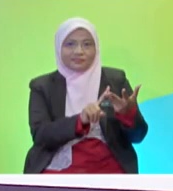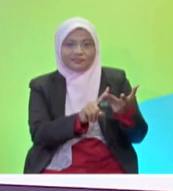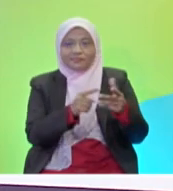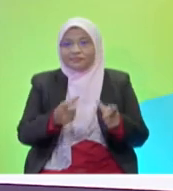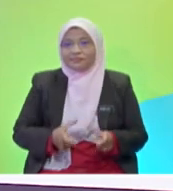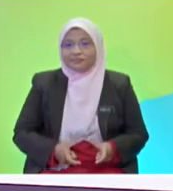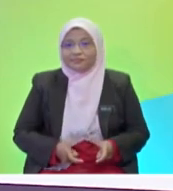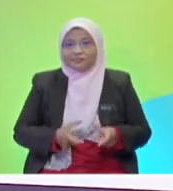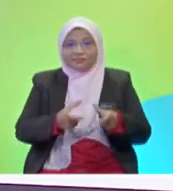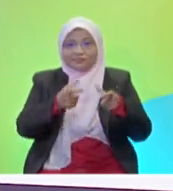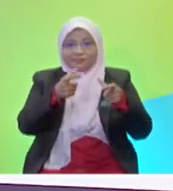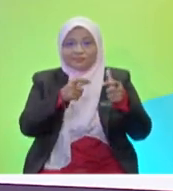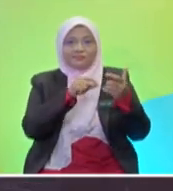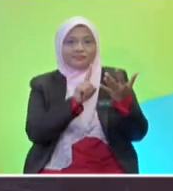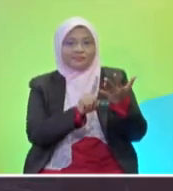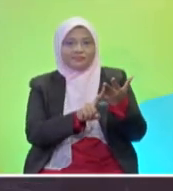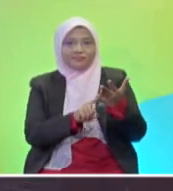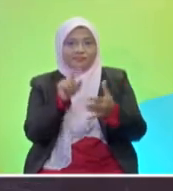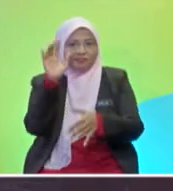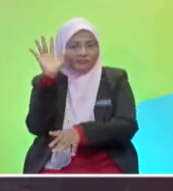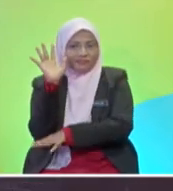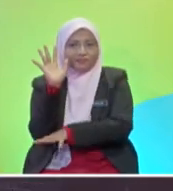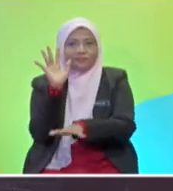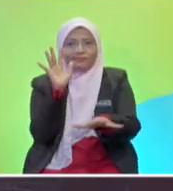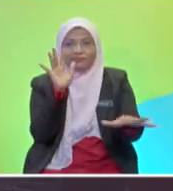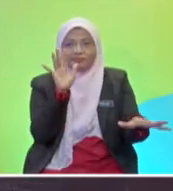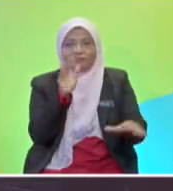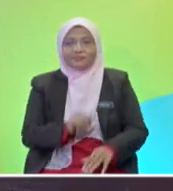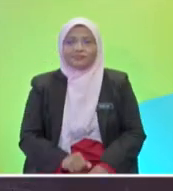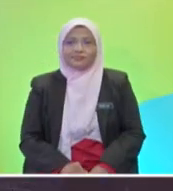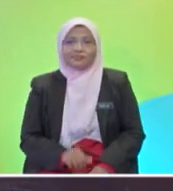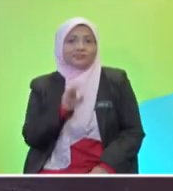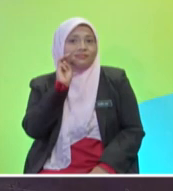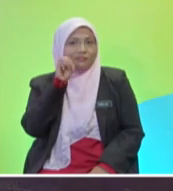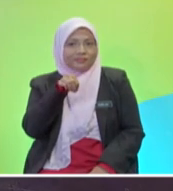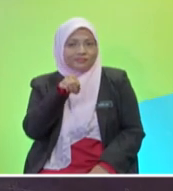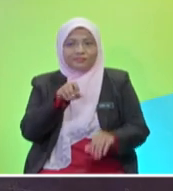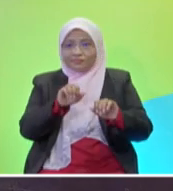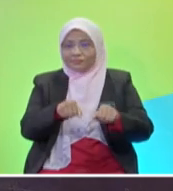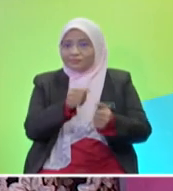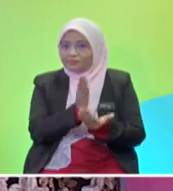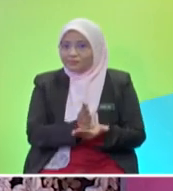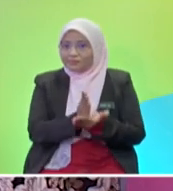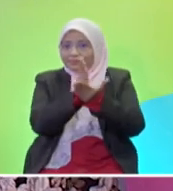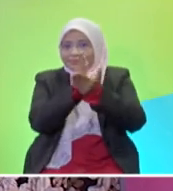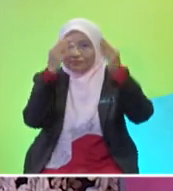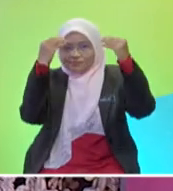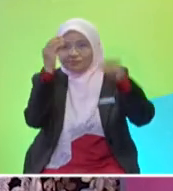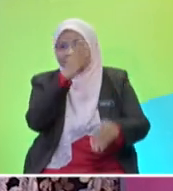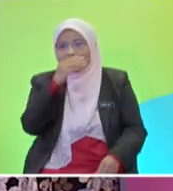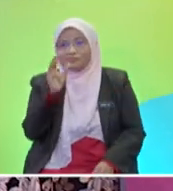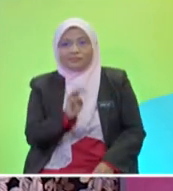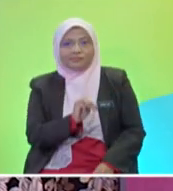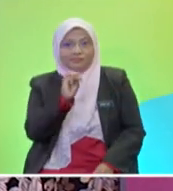kelima? Akar. Jadi Mira, boleh bantu tak cikgu dan murid-murid untuk padankan perkataan